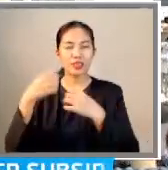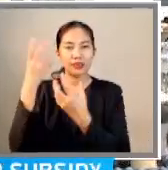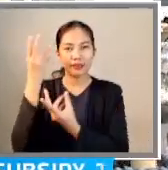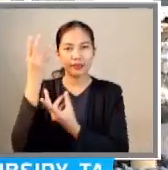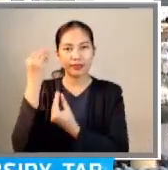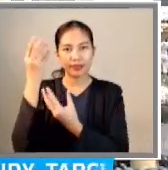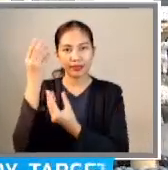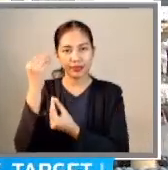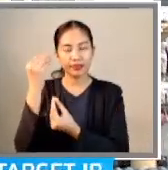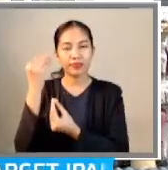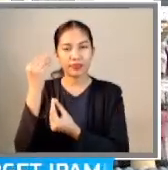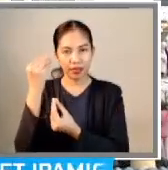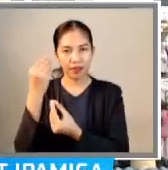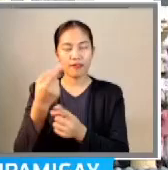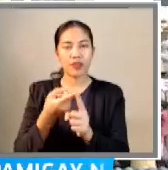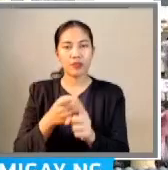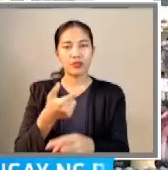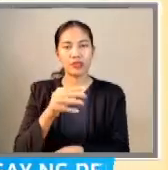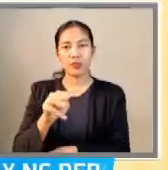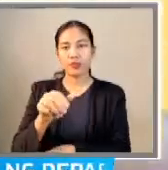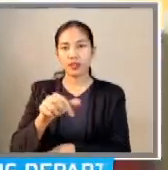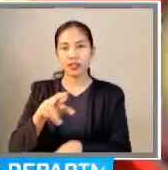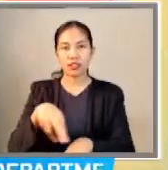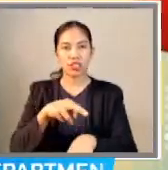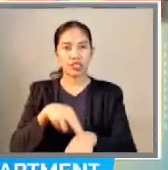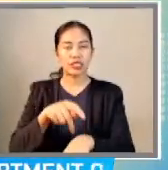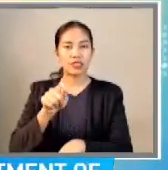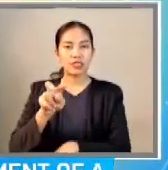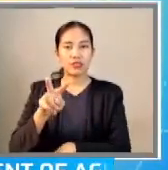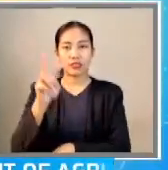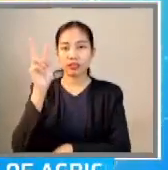TV, Balitang Bisda.